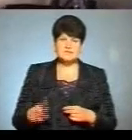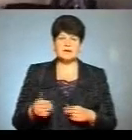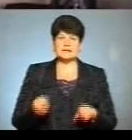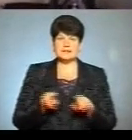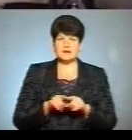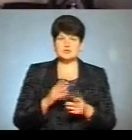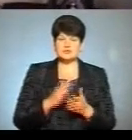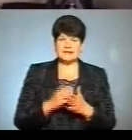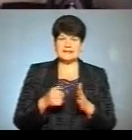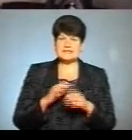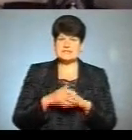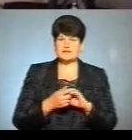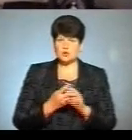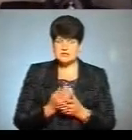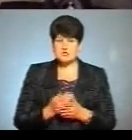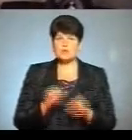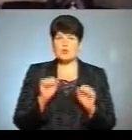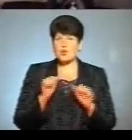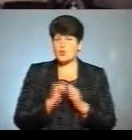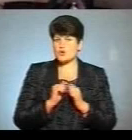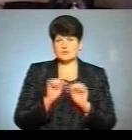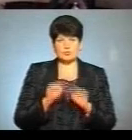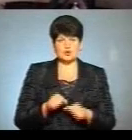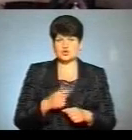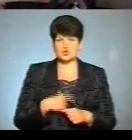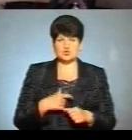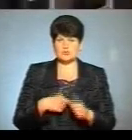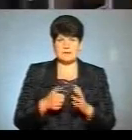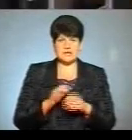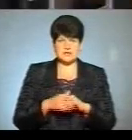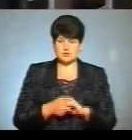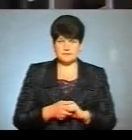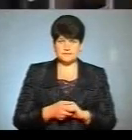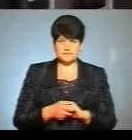Також маємо дезінфікуючі засоби, що кожен може собі збризнути на руки.